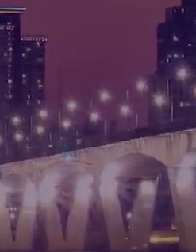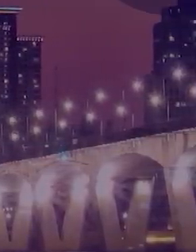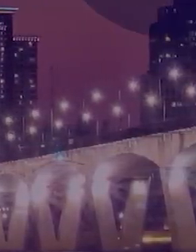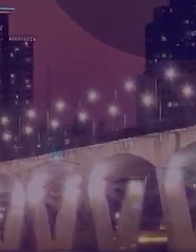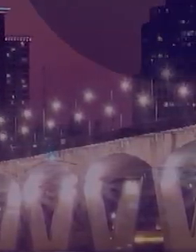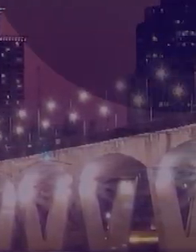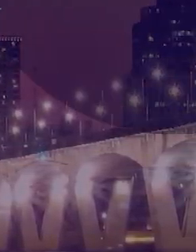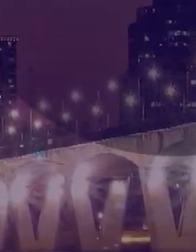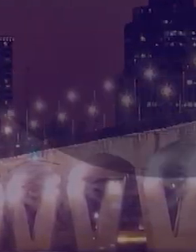구속기소됐습니다